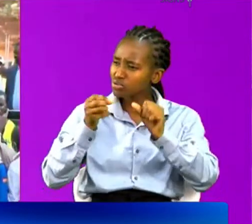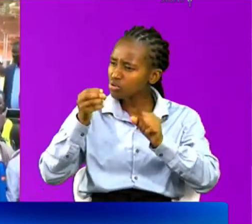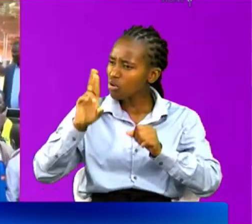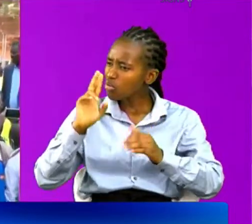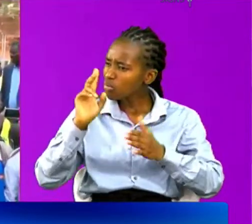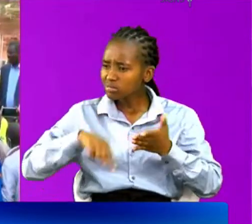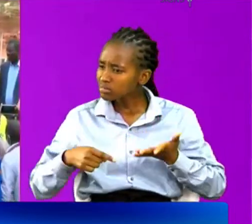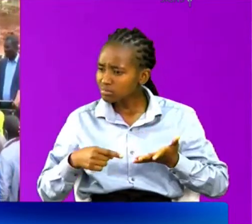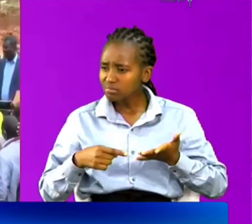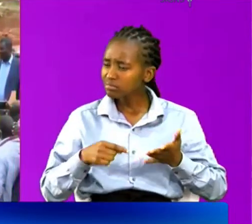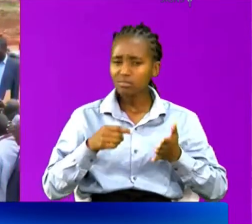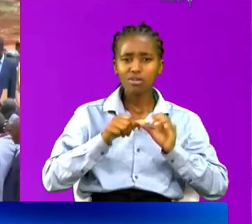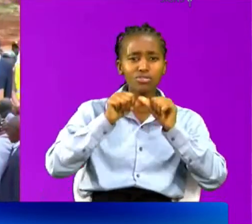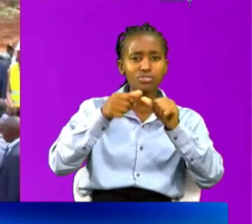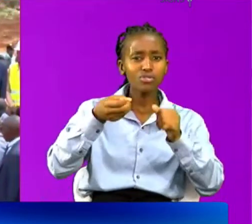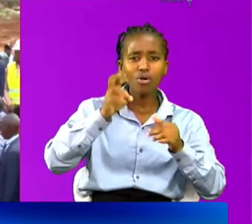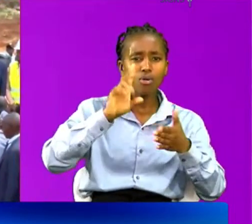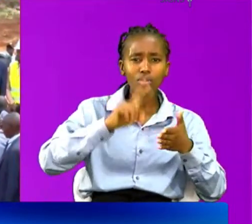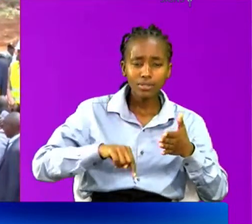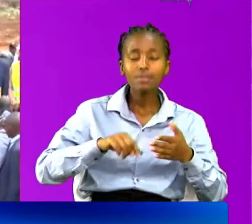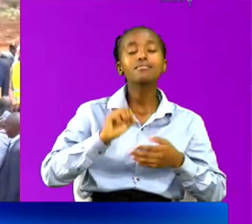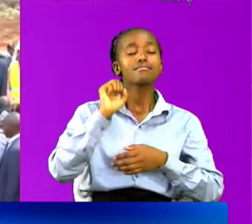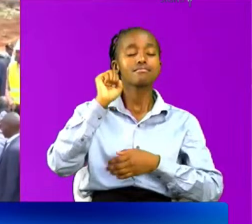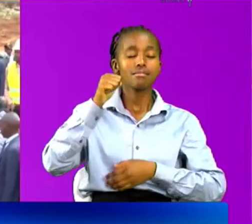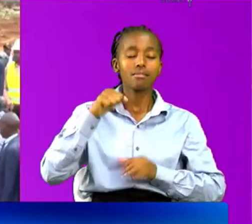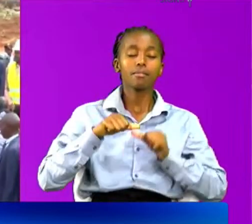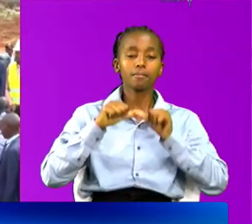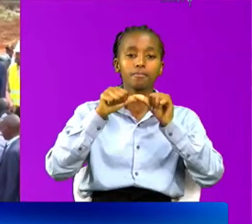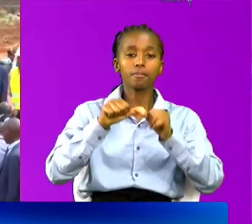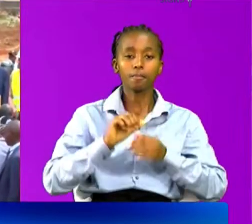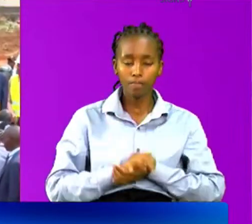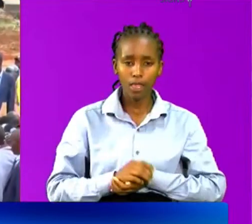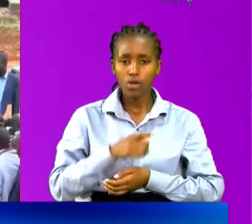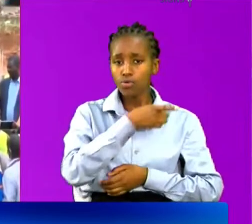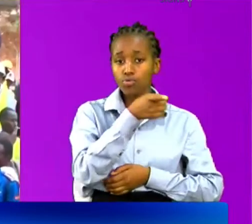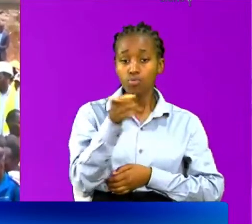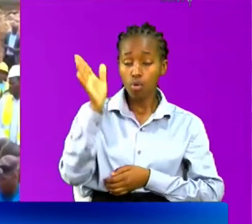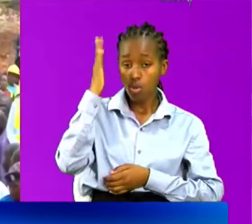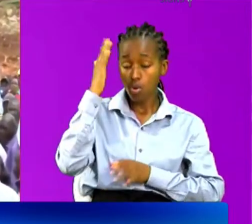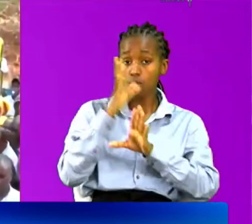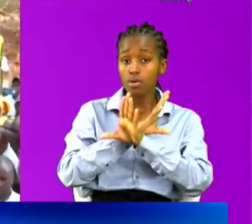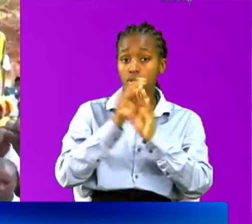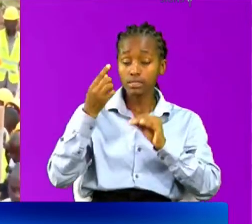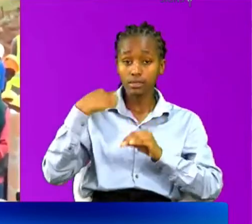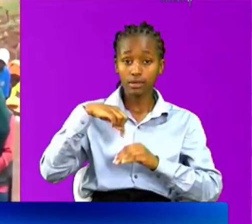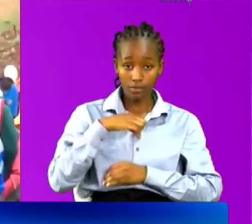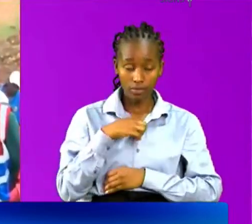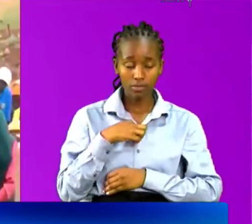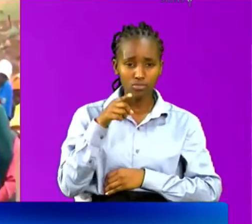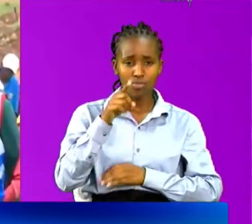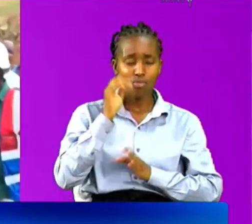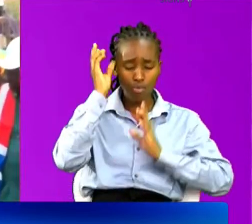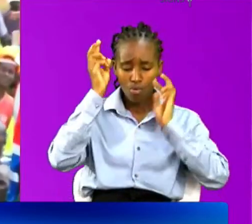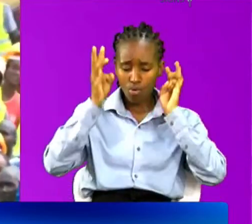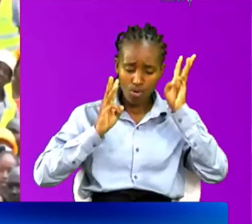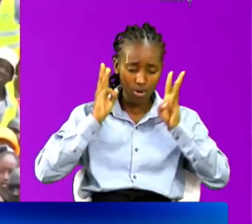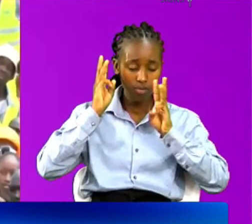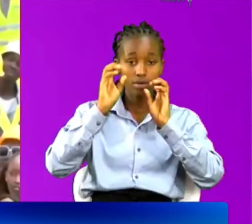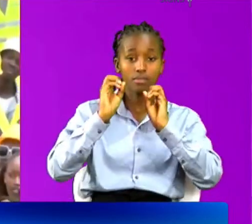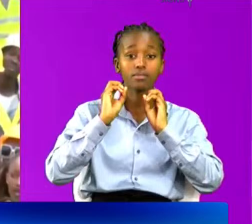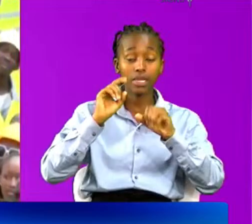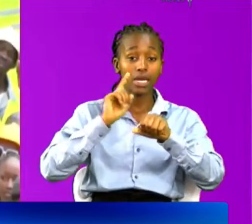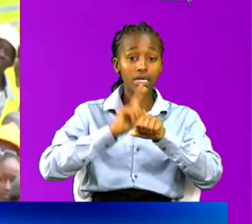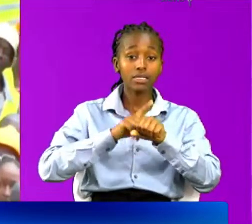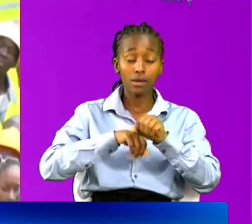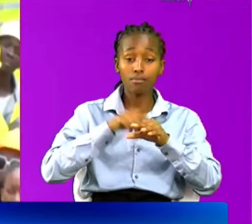asiendelee? Unajua rais wetu, wewe usijali. Siku rais Mwai Kibaki alichaguliwa mwaka 2002. Mwaka